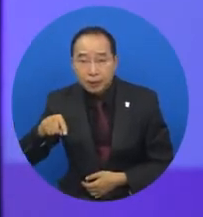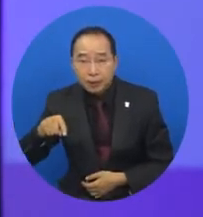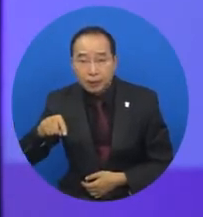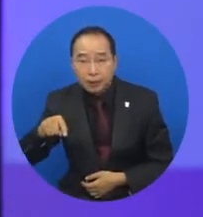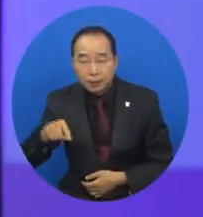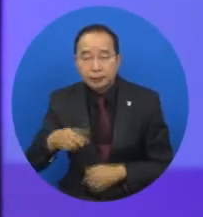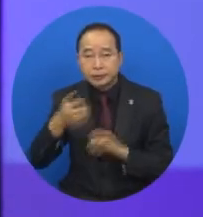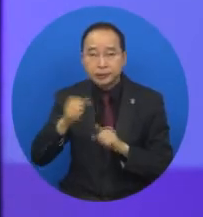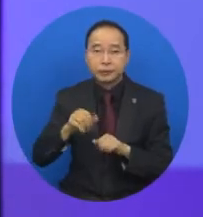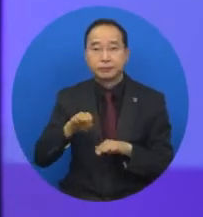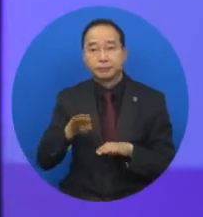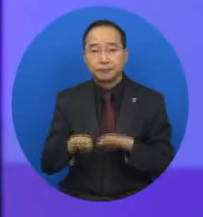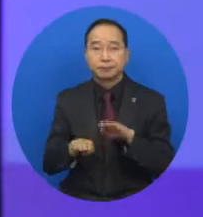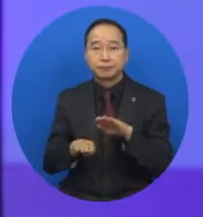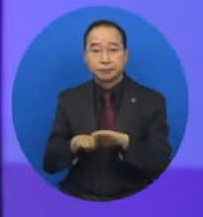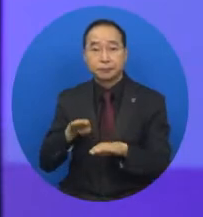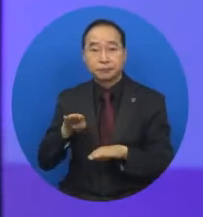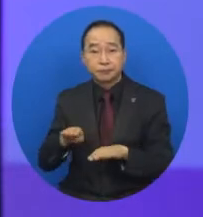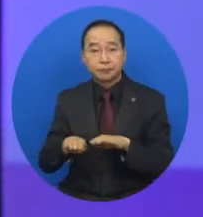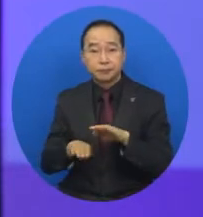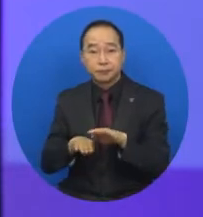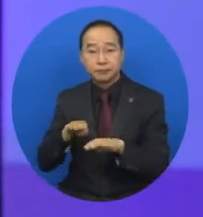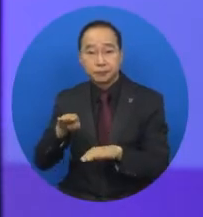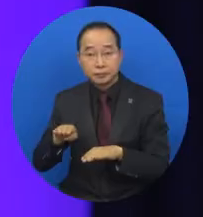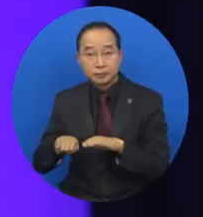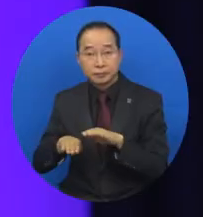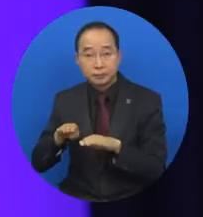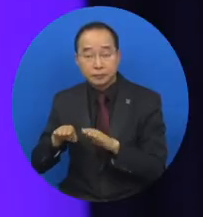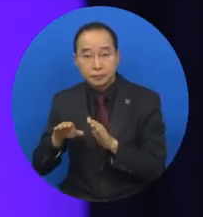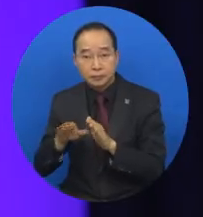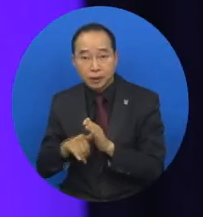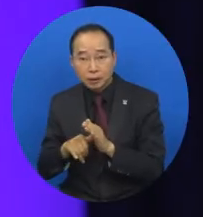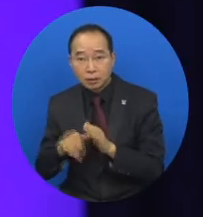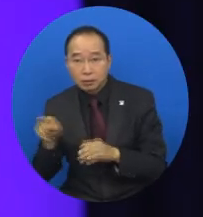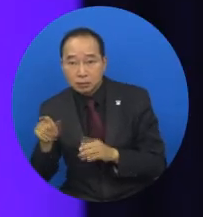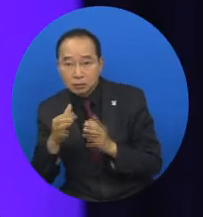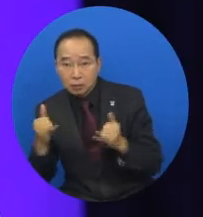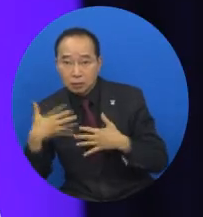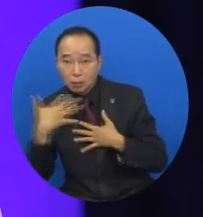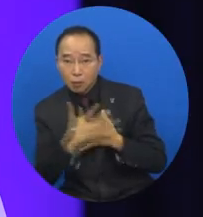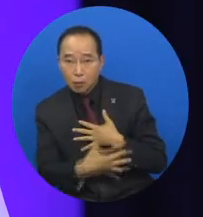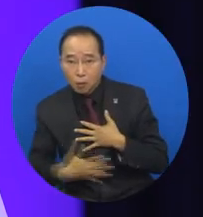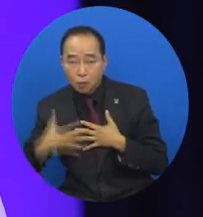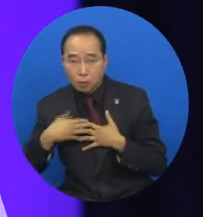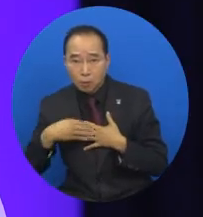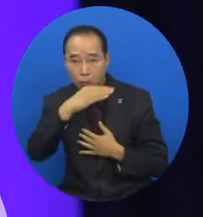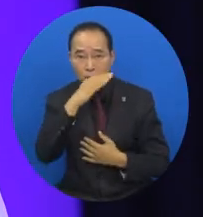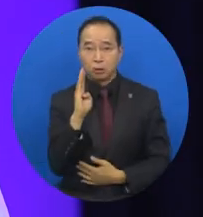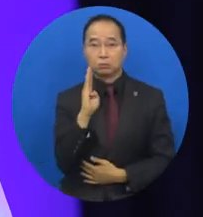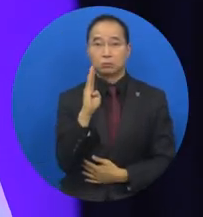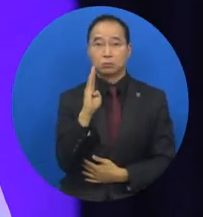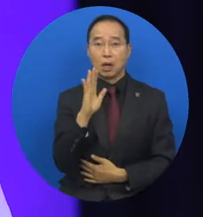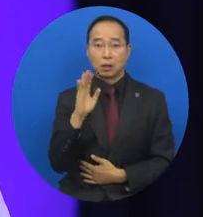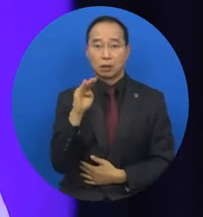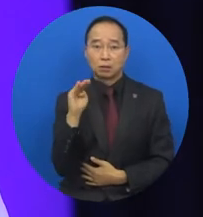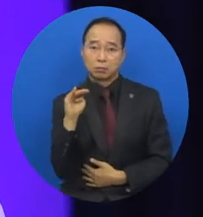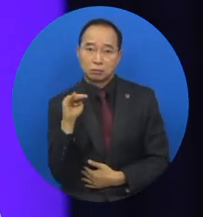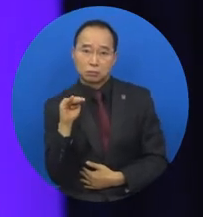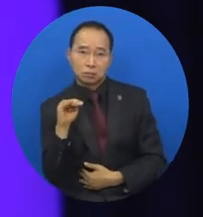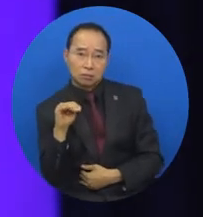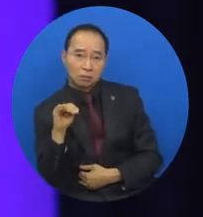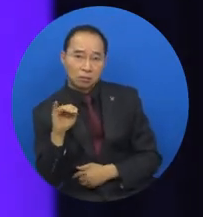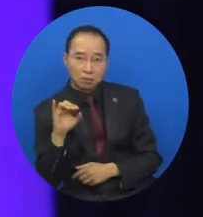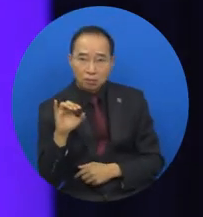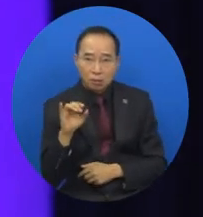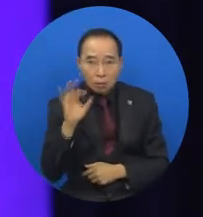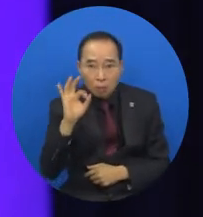자리에 저는 두 발을 뚜벅뚜벅 걸어갈 때 사람들의 몸이 저렇게 왜곡될 수 있다는 사실들을 보고 정말